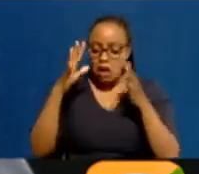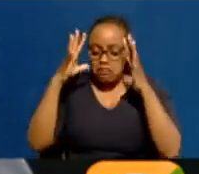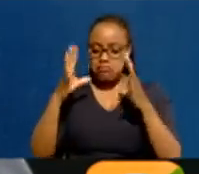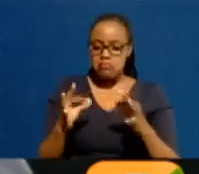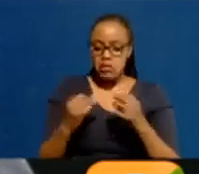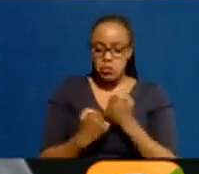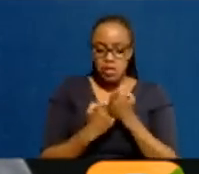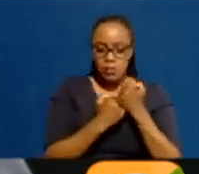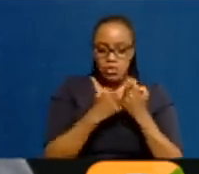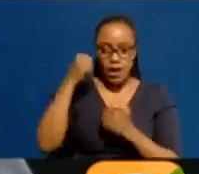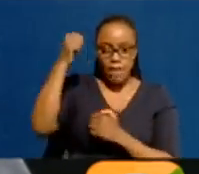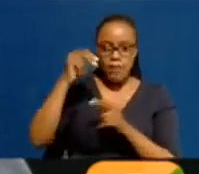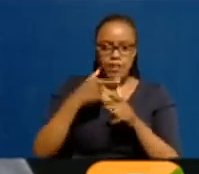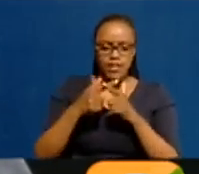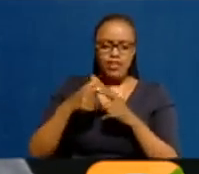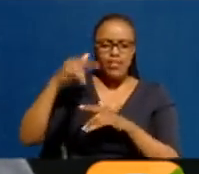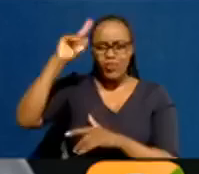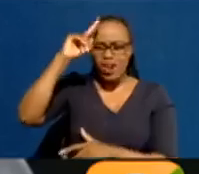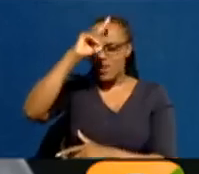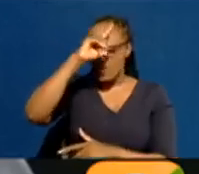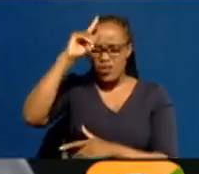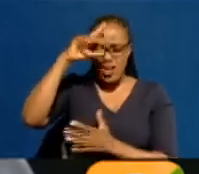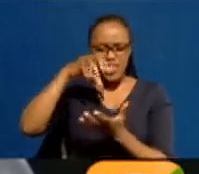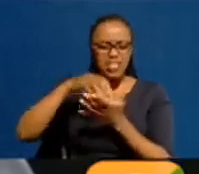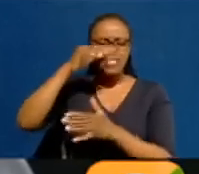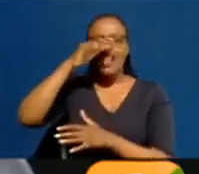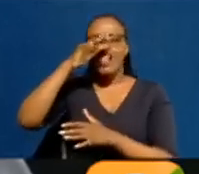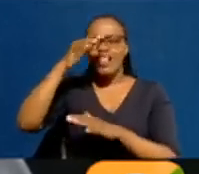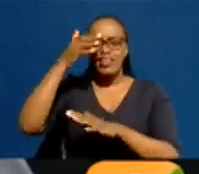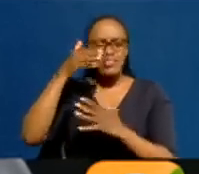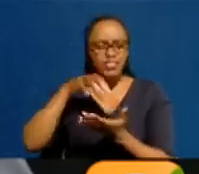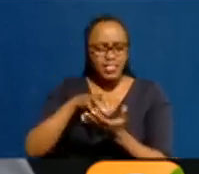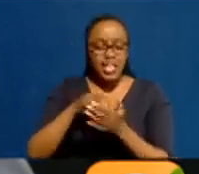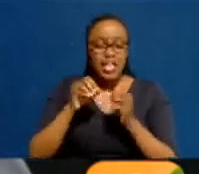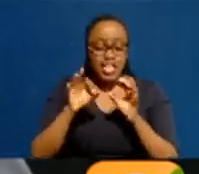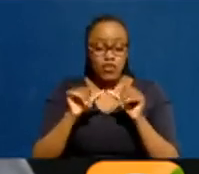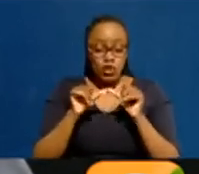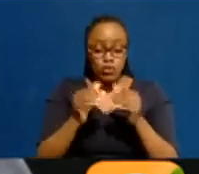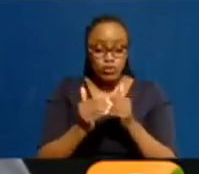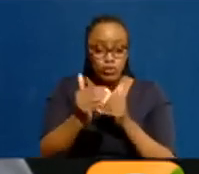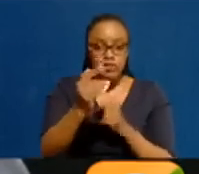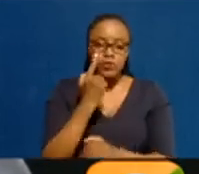kisiasa waliwekewa makesi ya uongo, na tukiendelea mbele